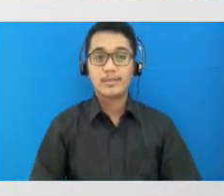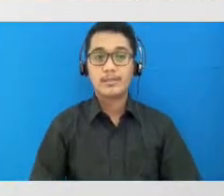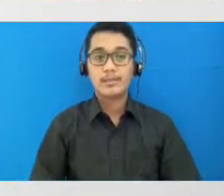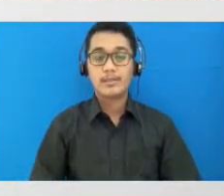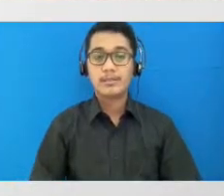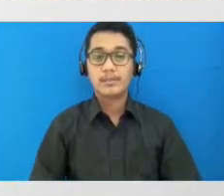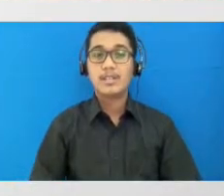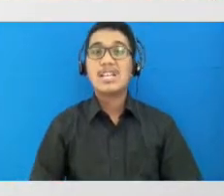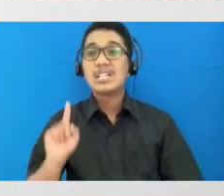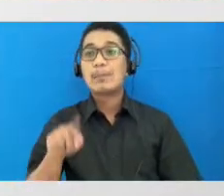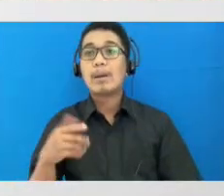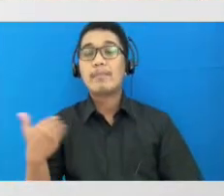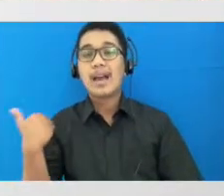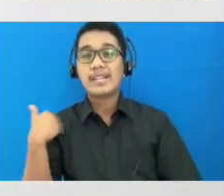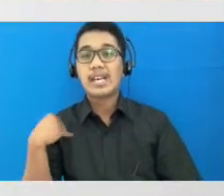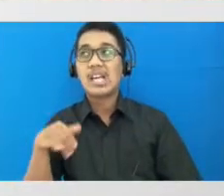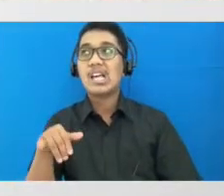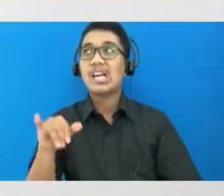kesalahan